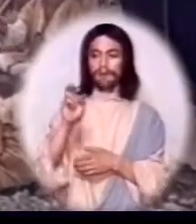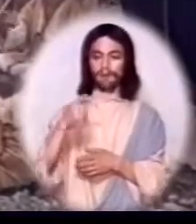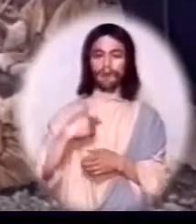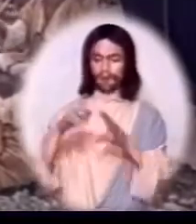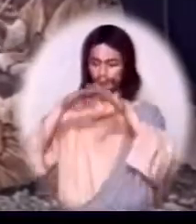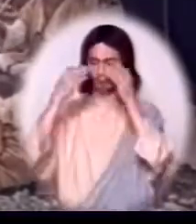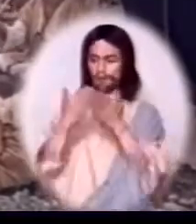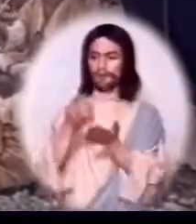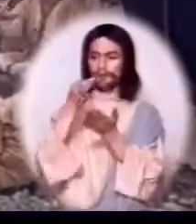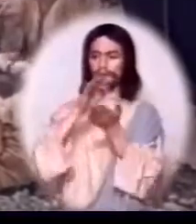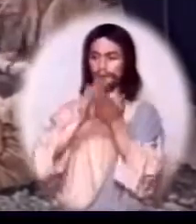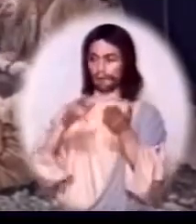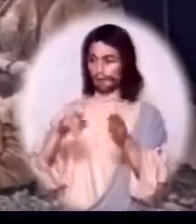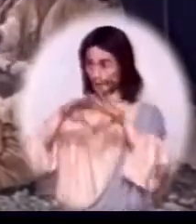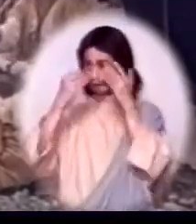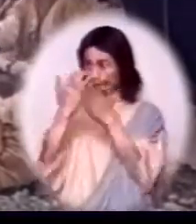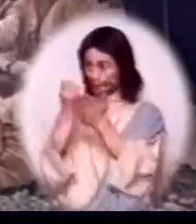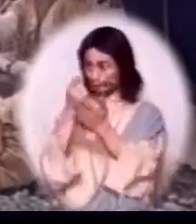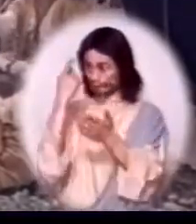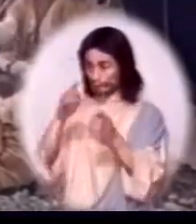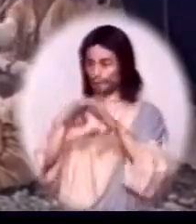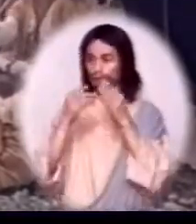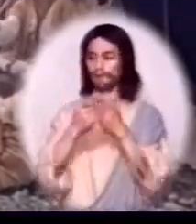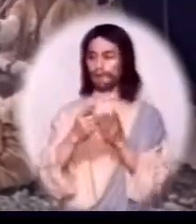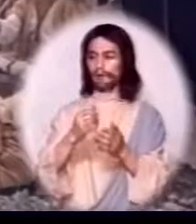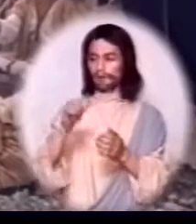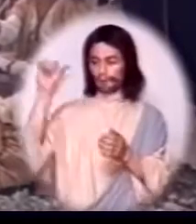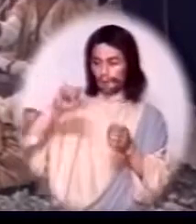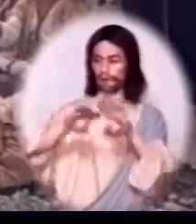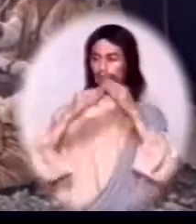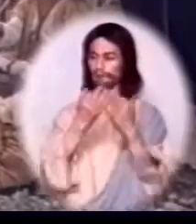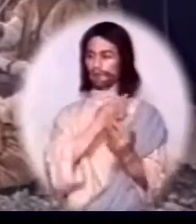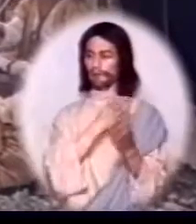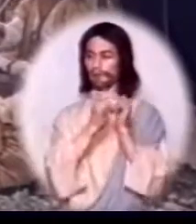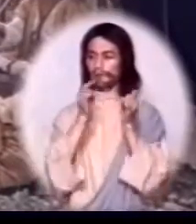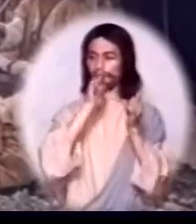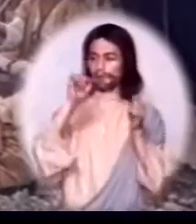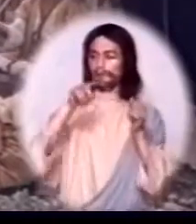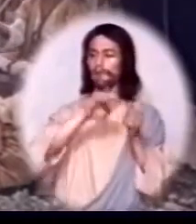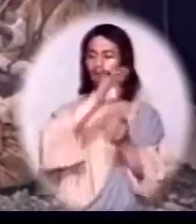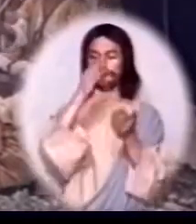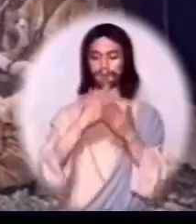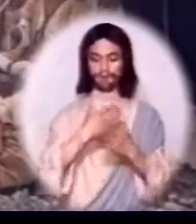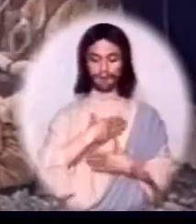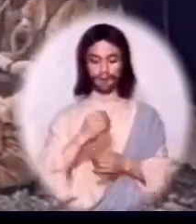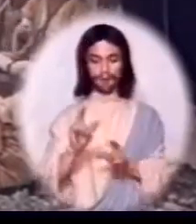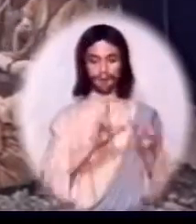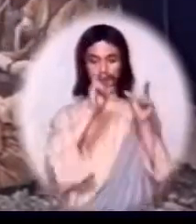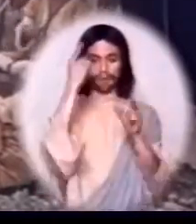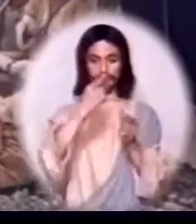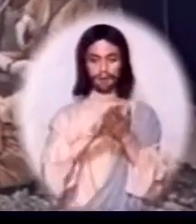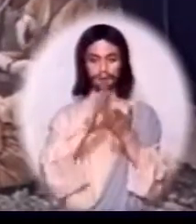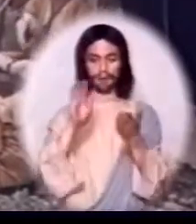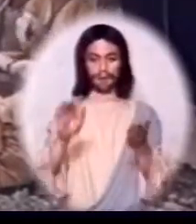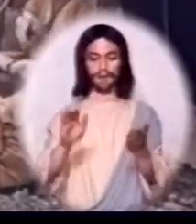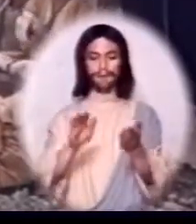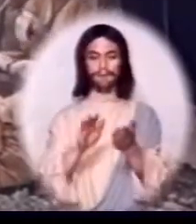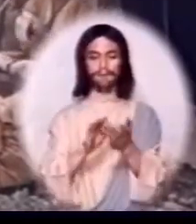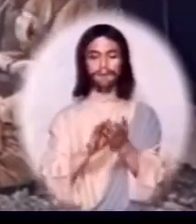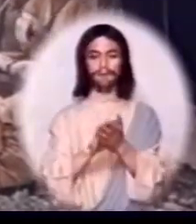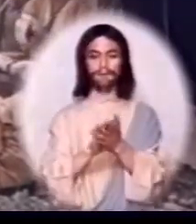16, 17, 18, 19, 20, 제가 가진 전부입니다. 이게 네가 가진 전부라고? 와 있을진저 너희 부자들아, 너희들은 편하게만 살아왔도다.